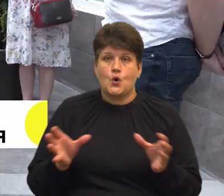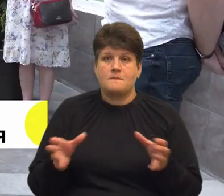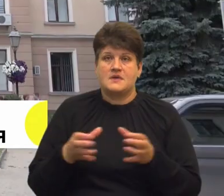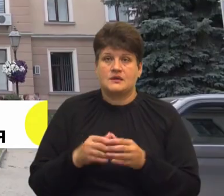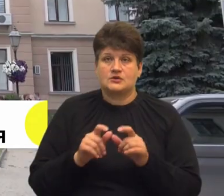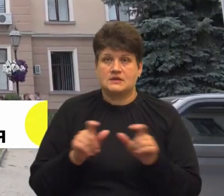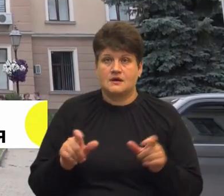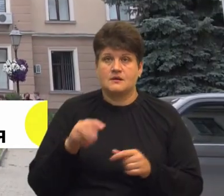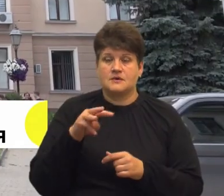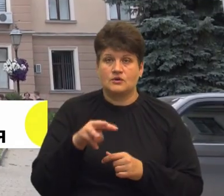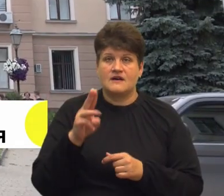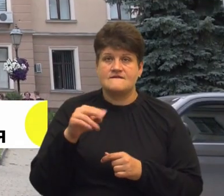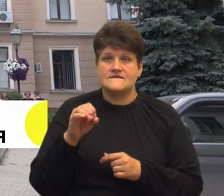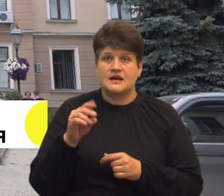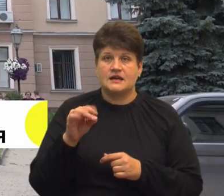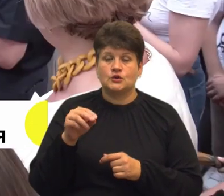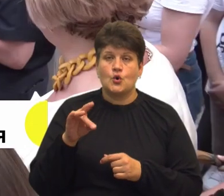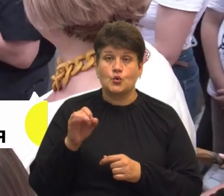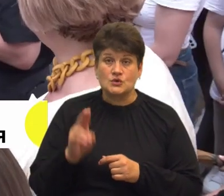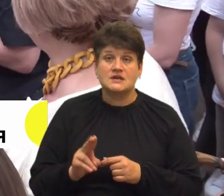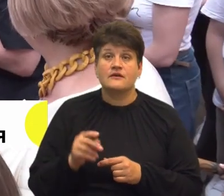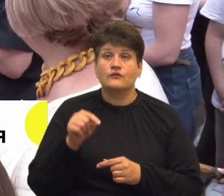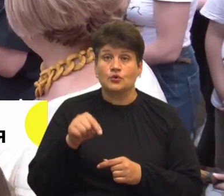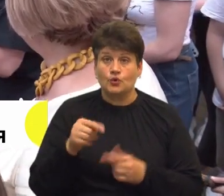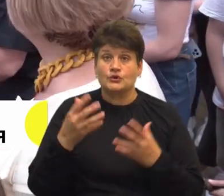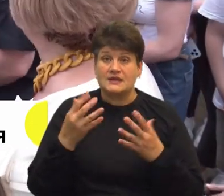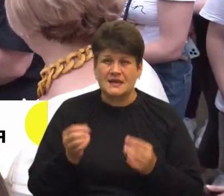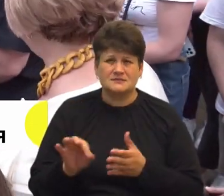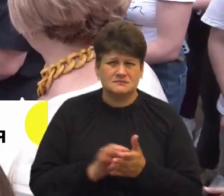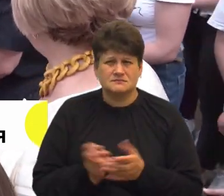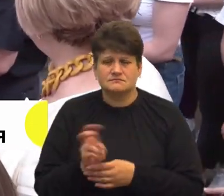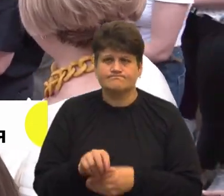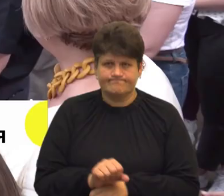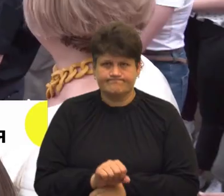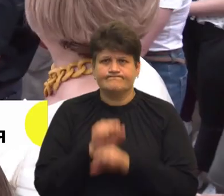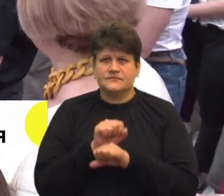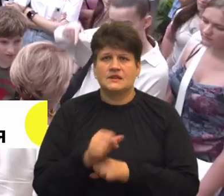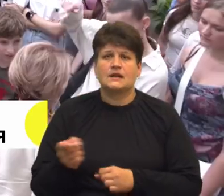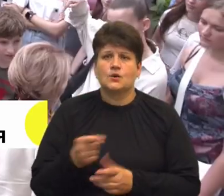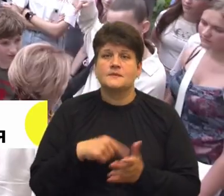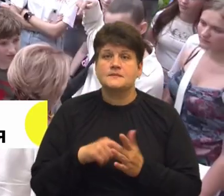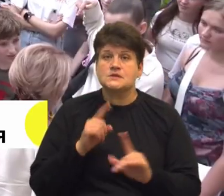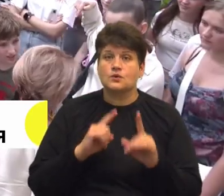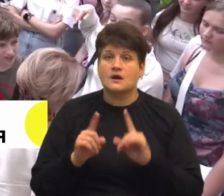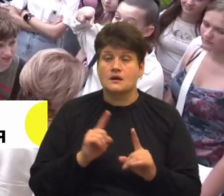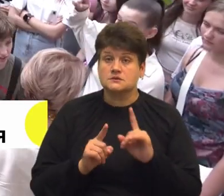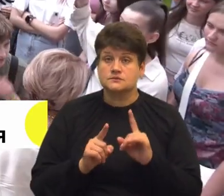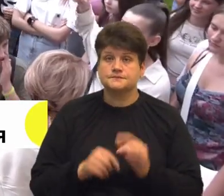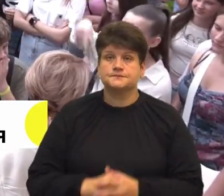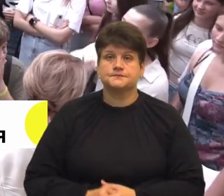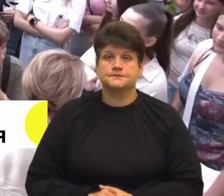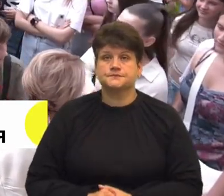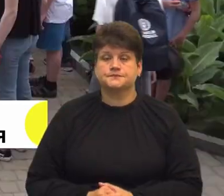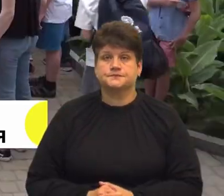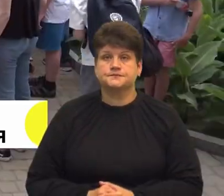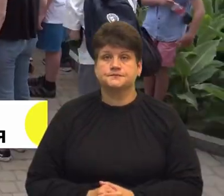Миколу федоруца цього ж дня батьки ліцеїстів і гімназистів прийшли протестувати до Тернопільської міської ради Тетяна Панченко Оксана